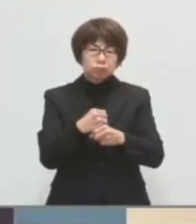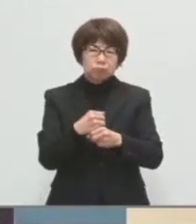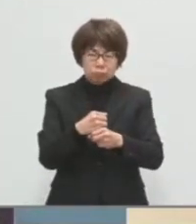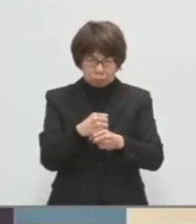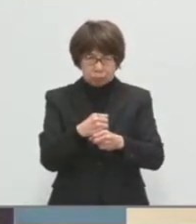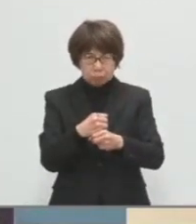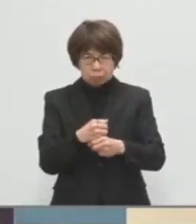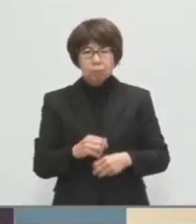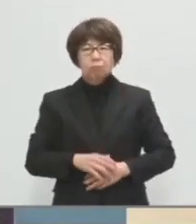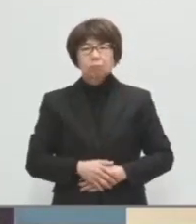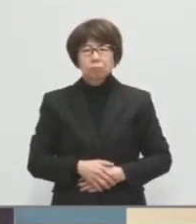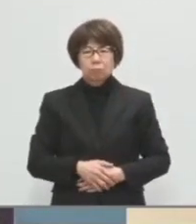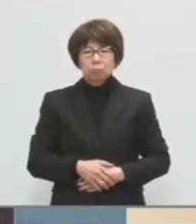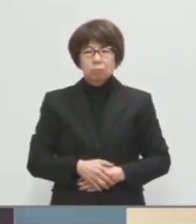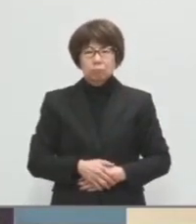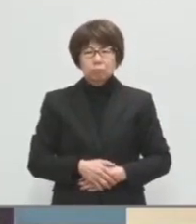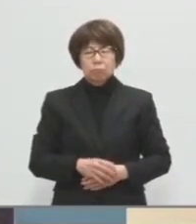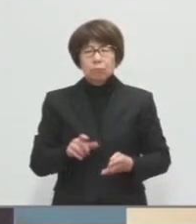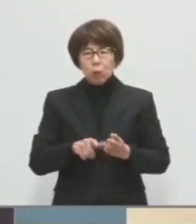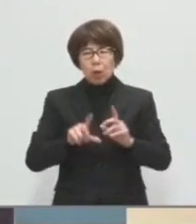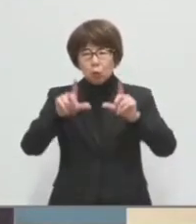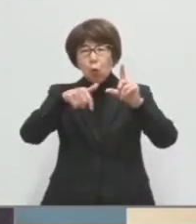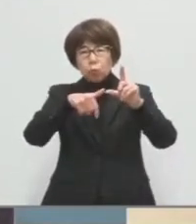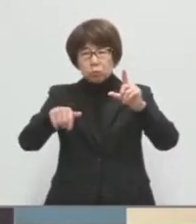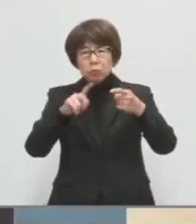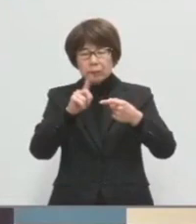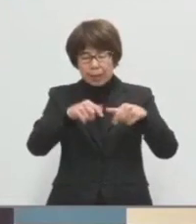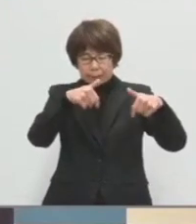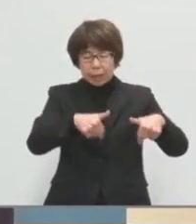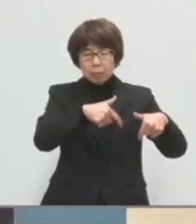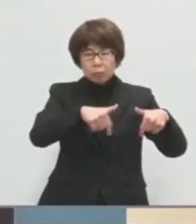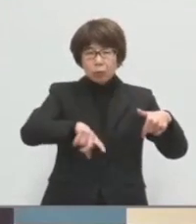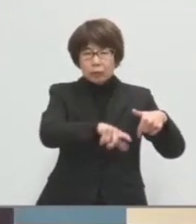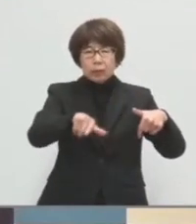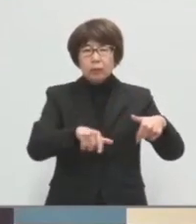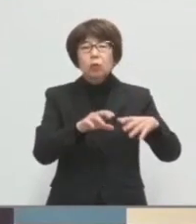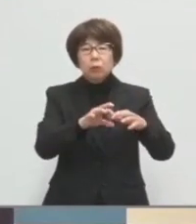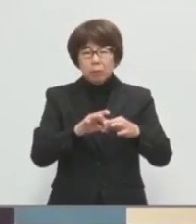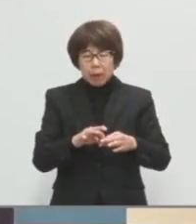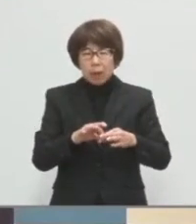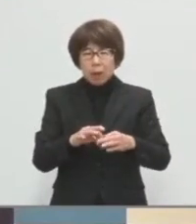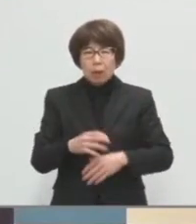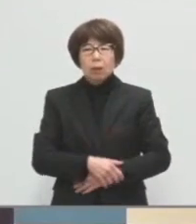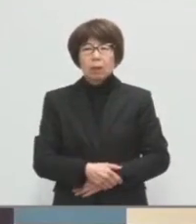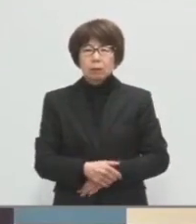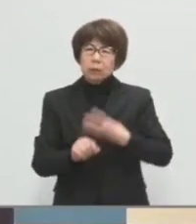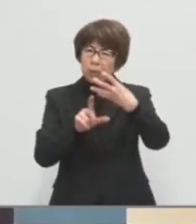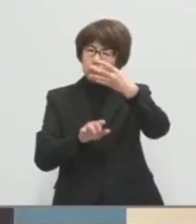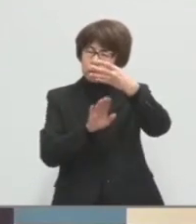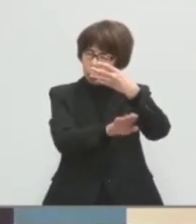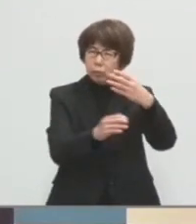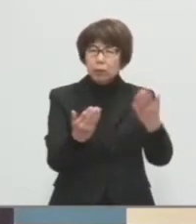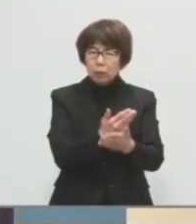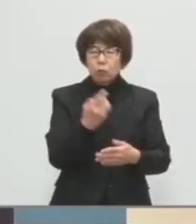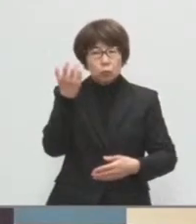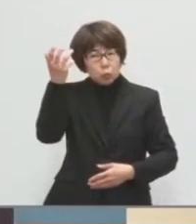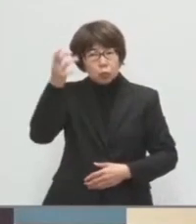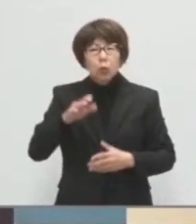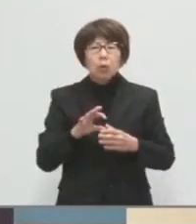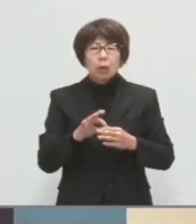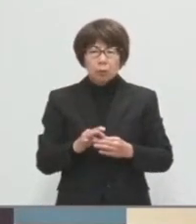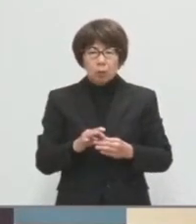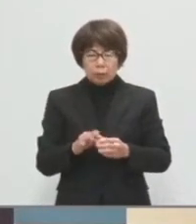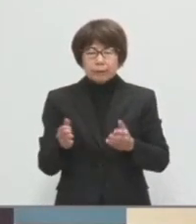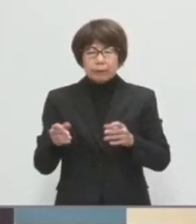設置を致しますこのほか東部および西部地域につきましても4月以降になると見込まれますけれども設置に向けて